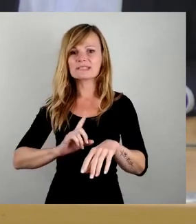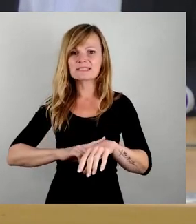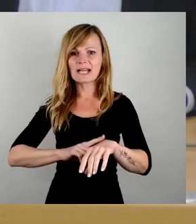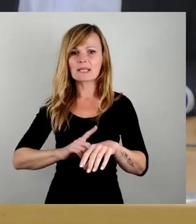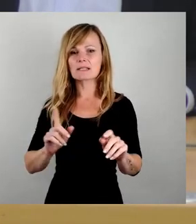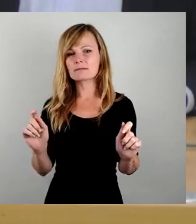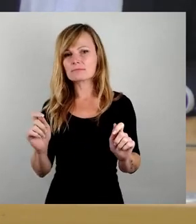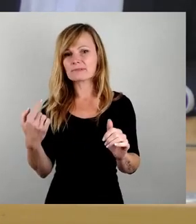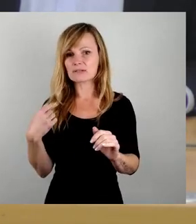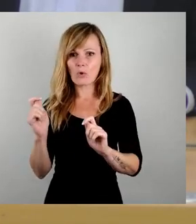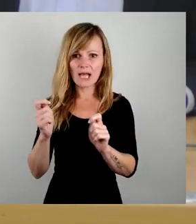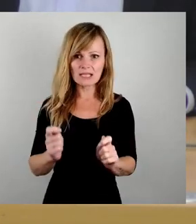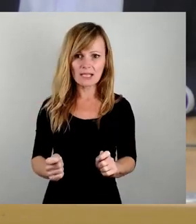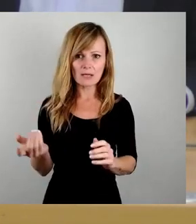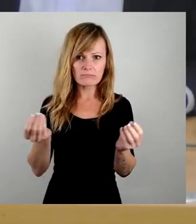Kaspari.